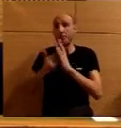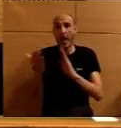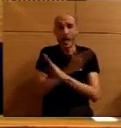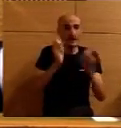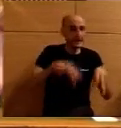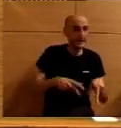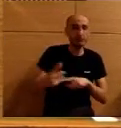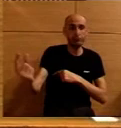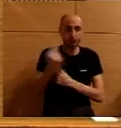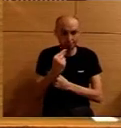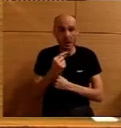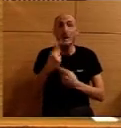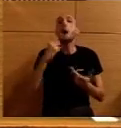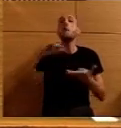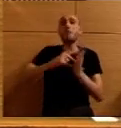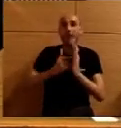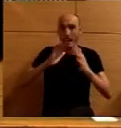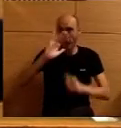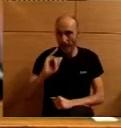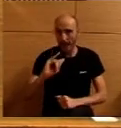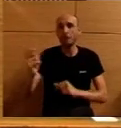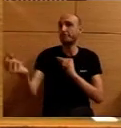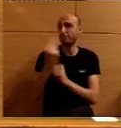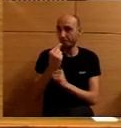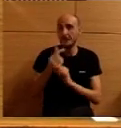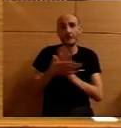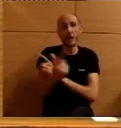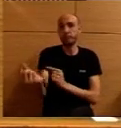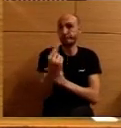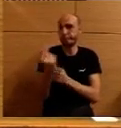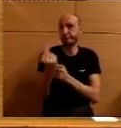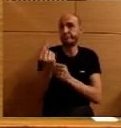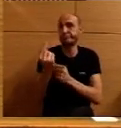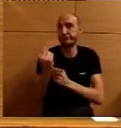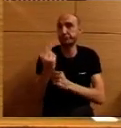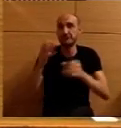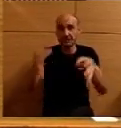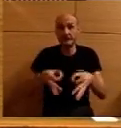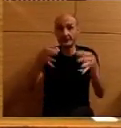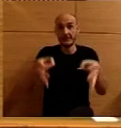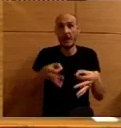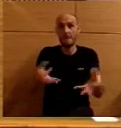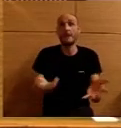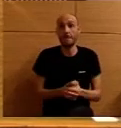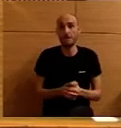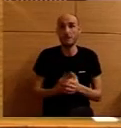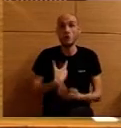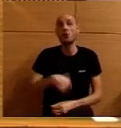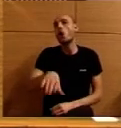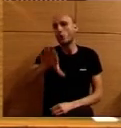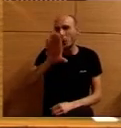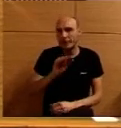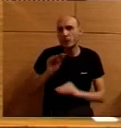quan no tinc previsió. I quan tinc previsió perquè se jubila el mes que ve i el que no vull que es torni a portar una modificació de RPT, també m'agarra el bou. Que ho comprenc, que